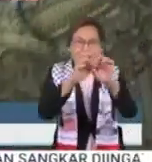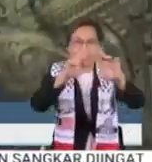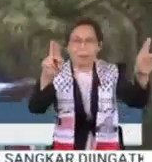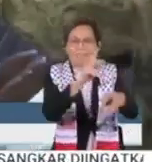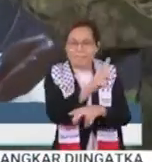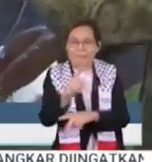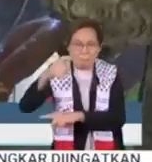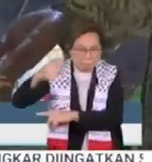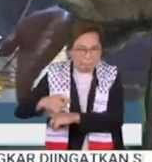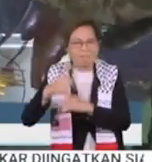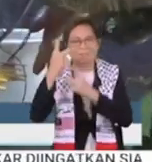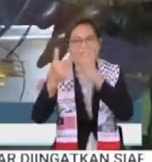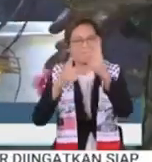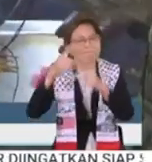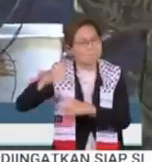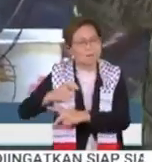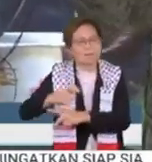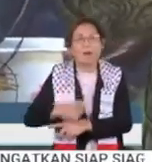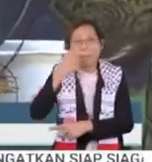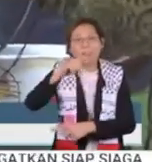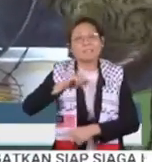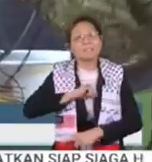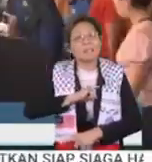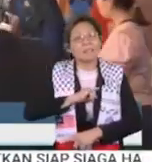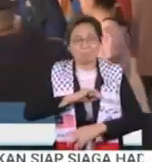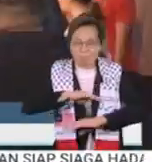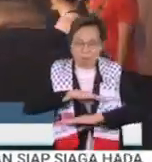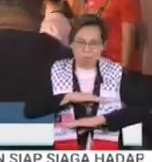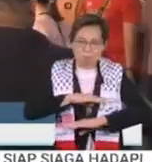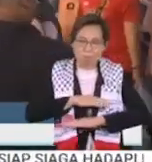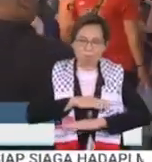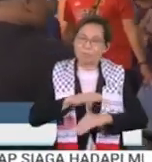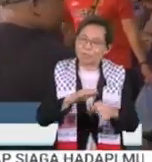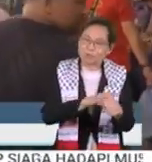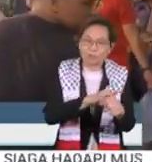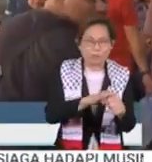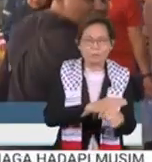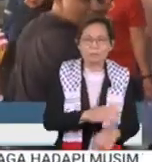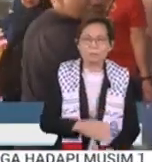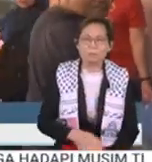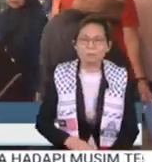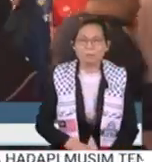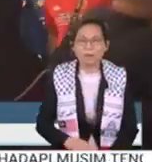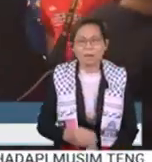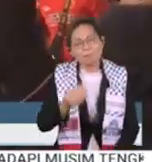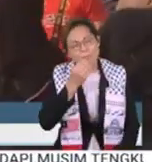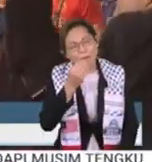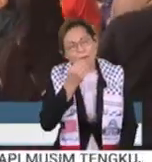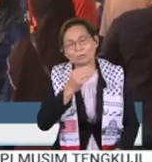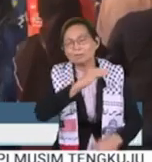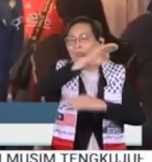Kota Kinabalu. Bagi saya memuaskan. Dia mencukupi jugalah. Dan makanan di sini semua banyak